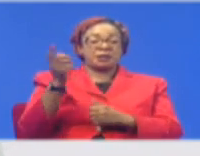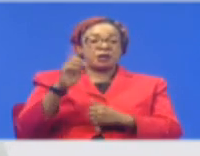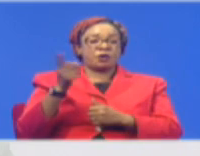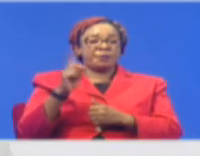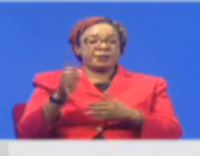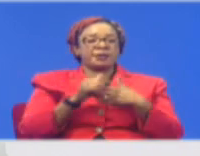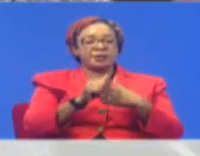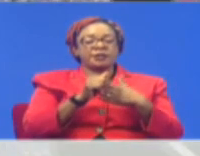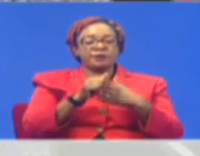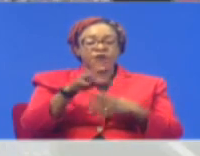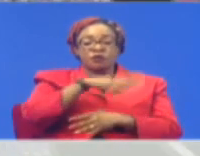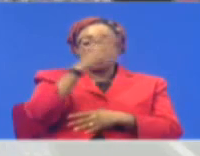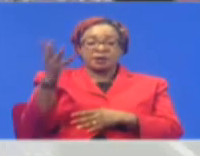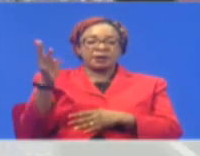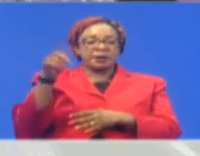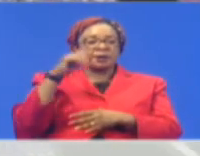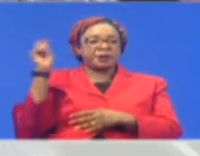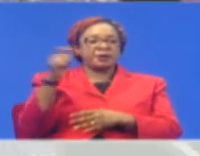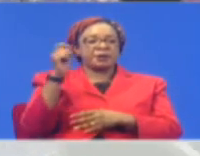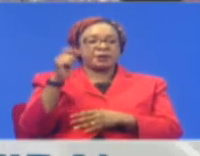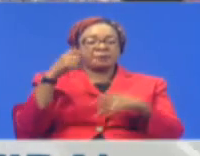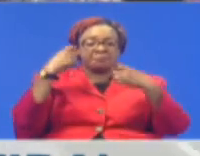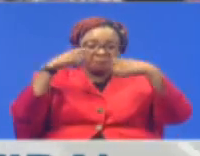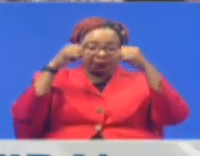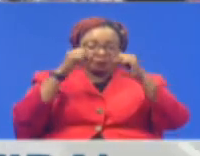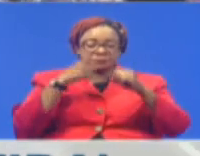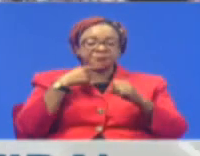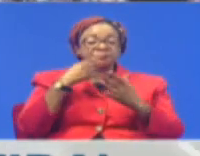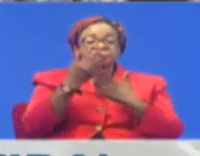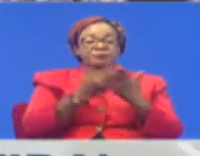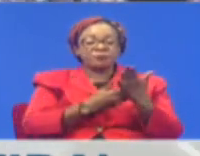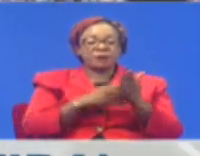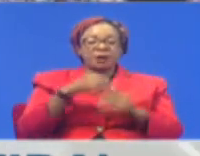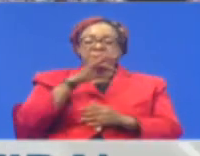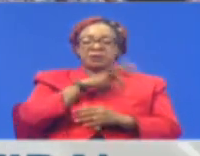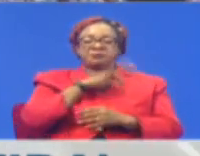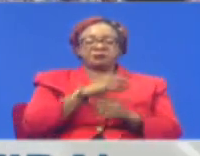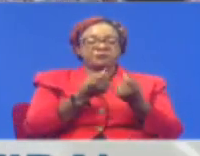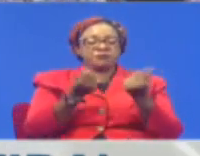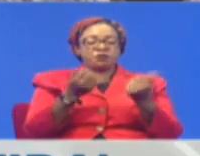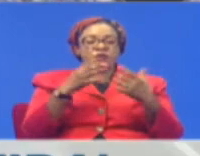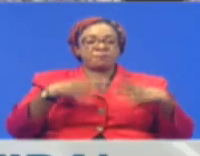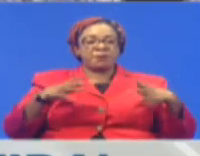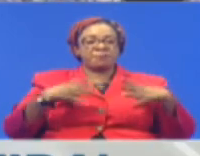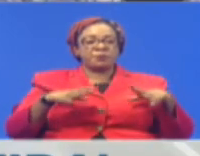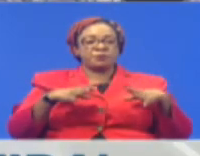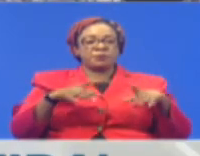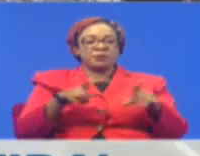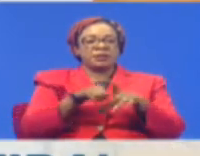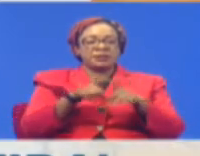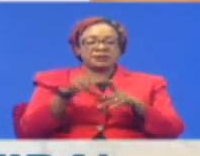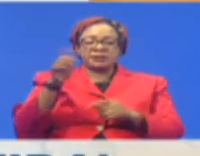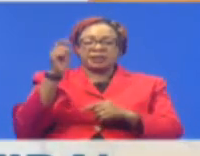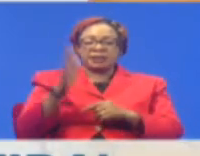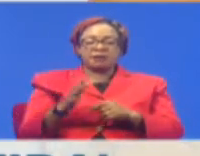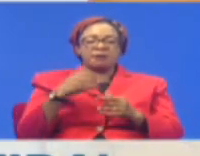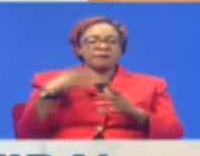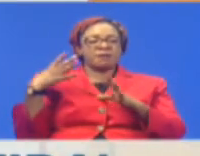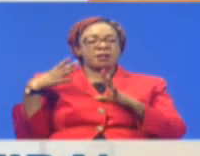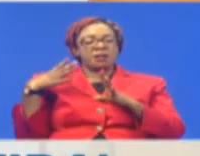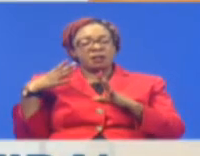cha NAK Kenya Martha Karua amesema ripoti hiyo inalenga kunufaisha watu fulani mamlakani, huku wakenya wakibaki kubeba mzigo bila